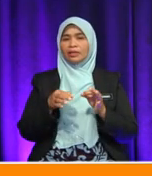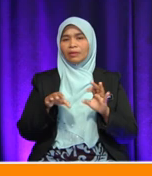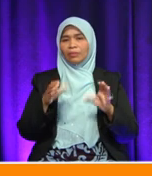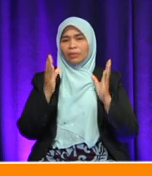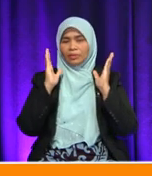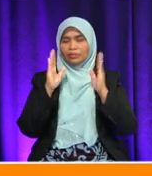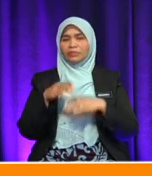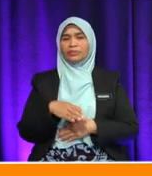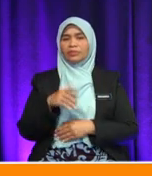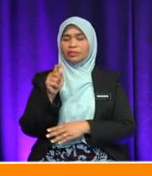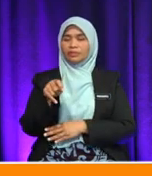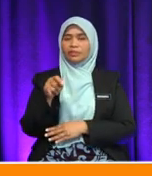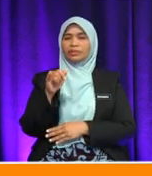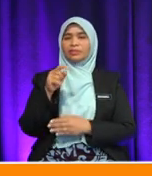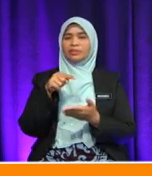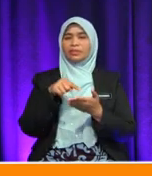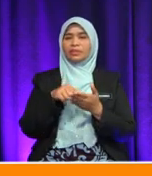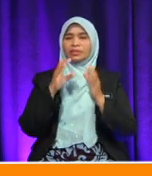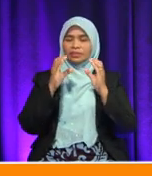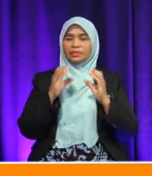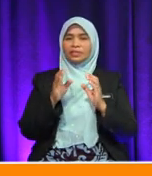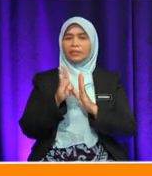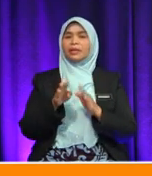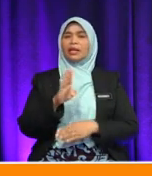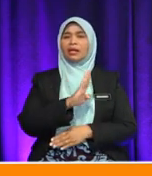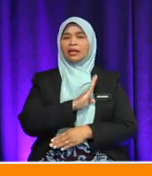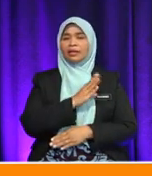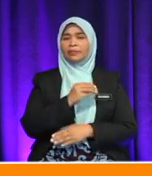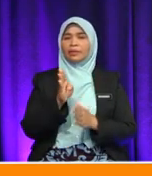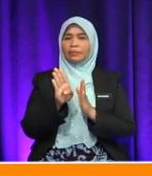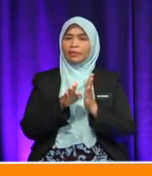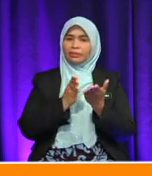istikharah ini secara beradab dan istiqomah